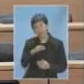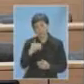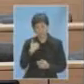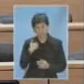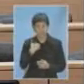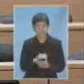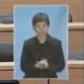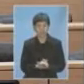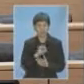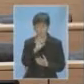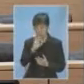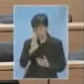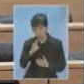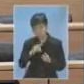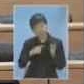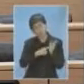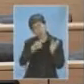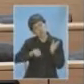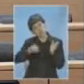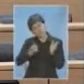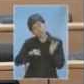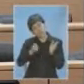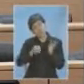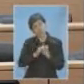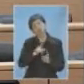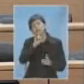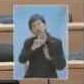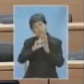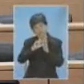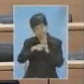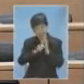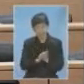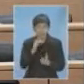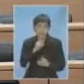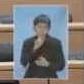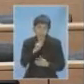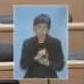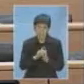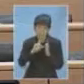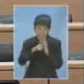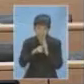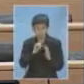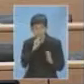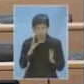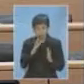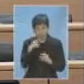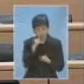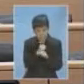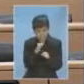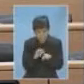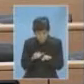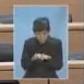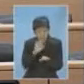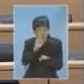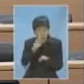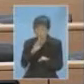ะครับ Facebook นี้ยังอยู่เลยนะครับถามเลขาธิการสภาในวันก่อนเลขาธิการสภายังตอบไม่ได้นะครับว่าใครทำ